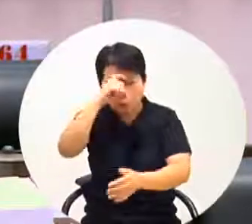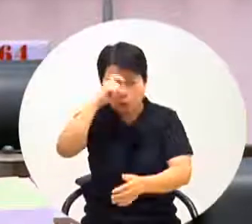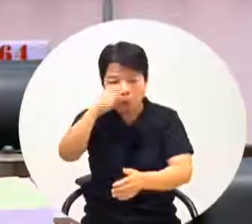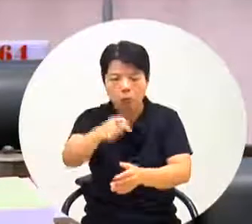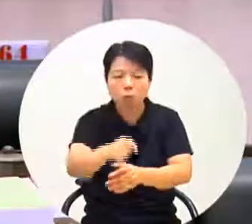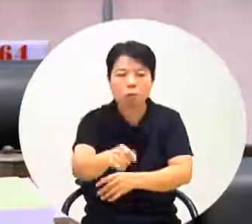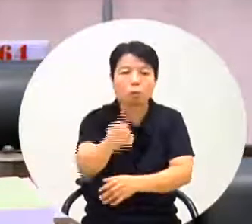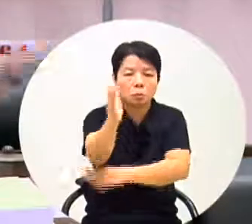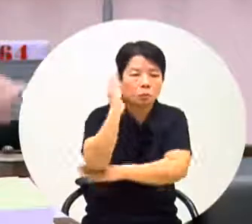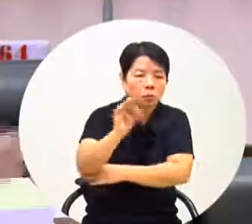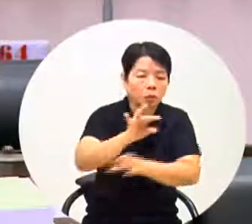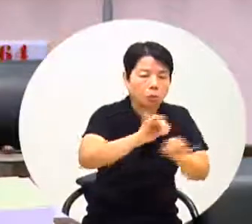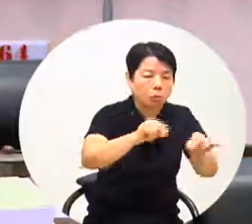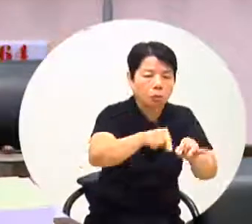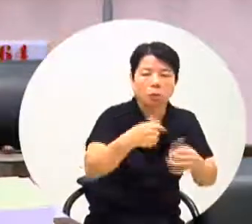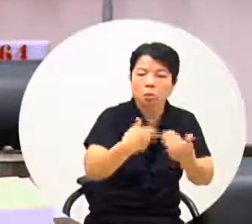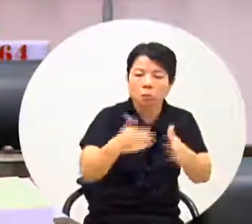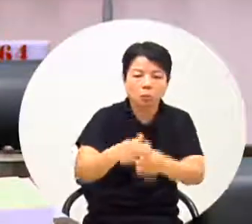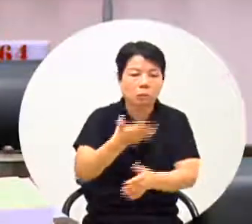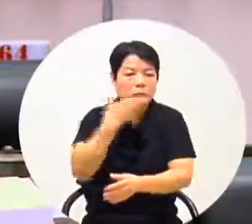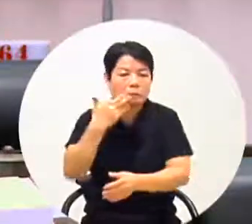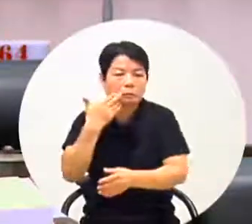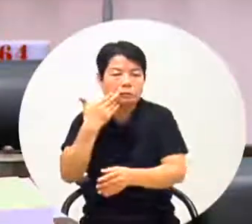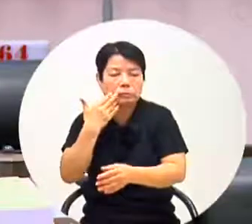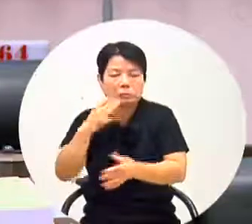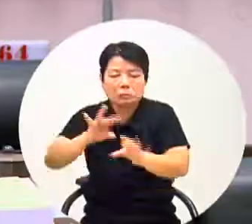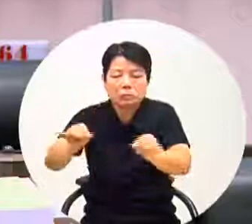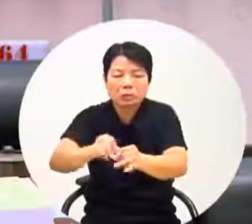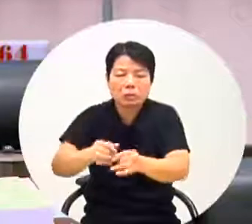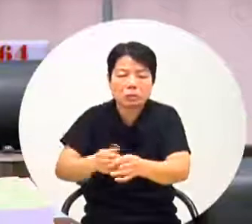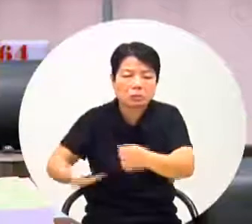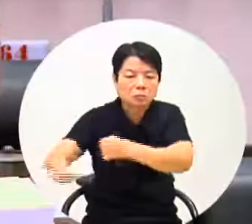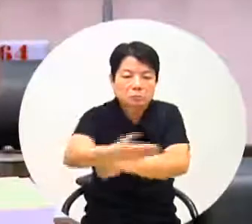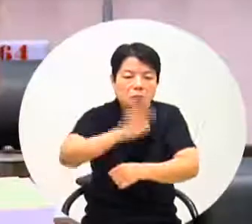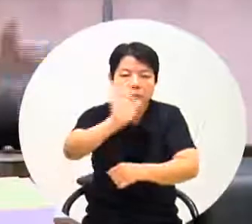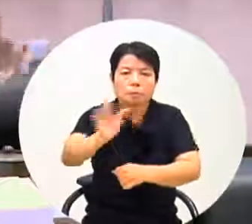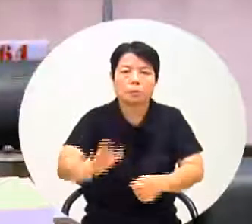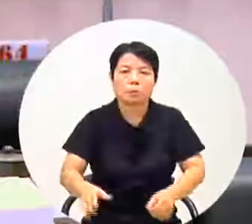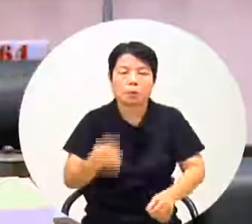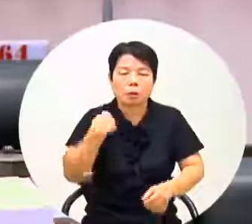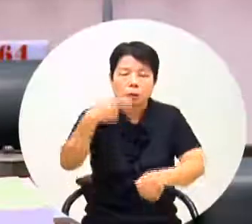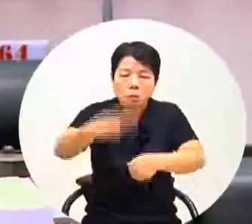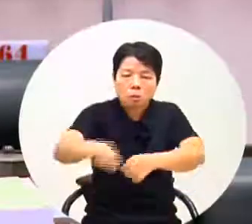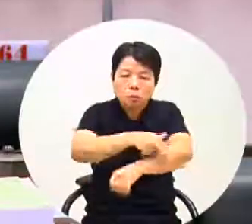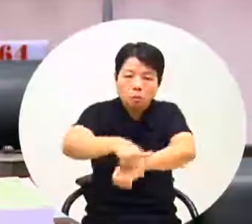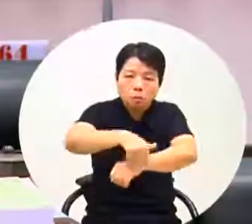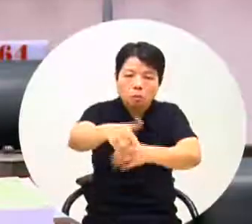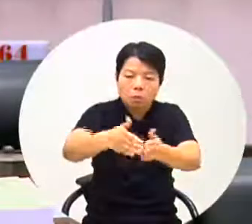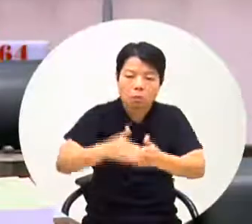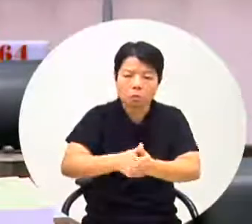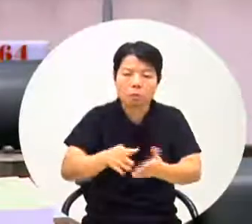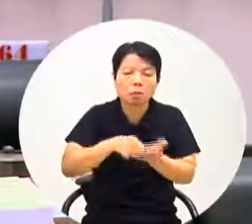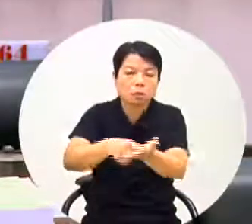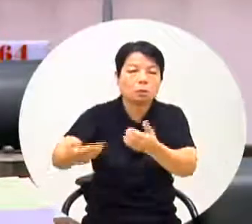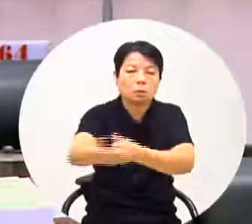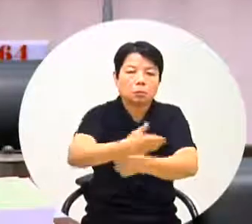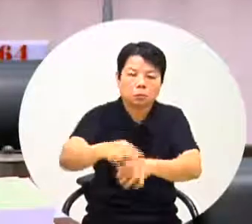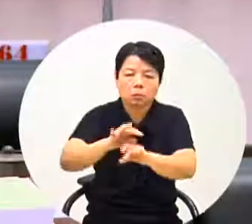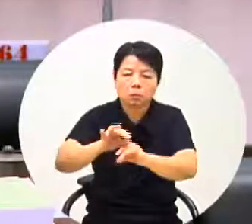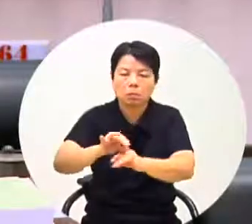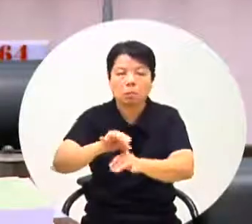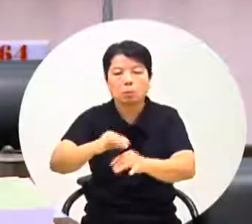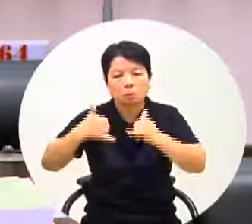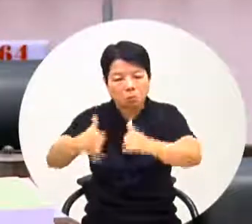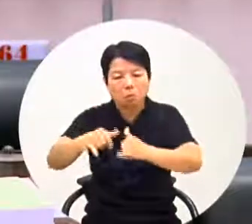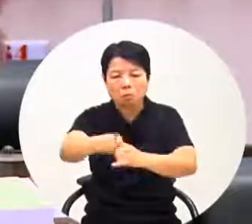路，不要征收百姓的地。我参加中委特区之后，还要给他征收道路开辟，他觉得二度伤